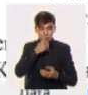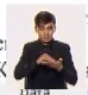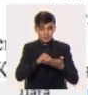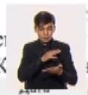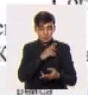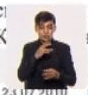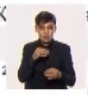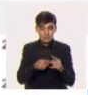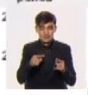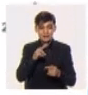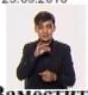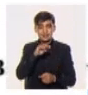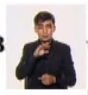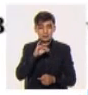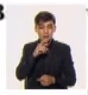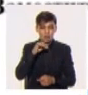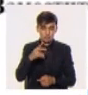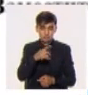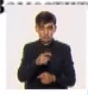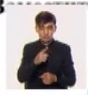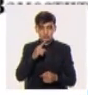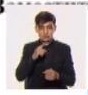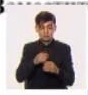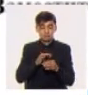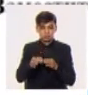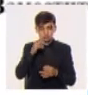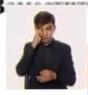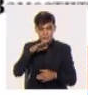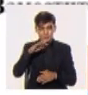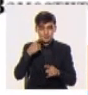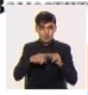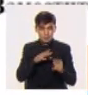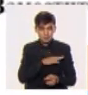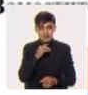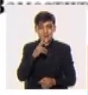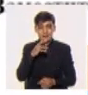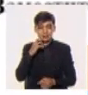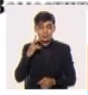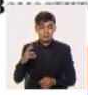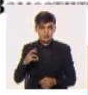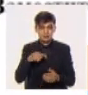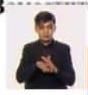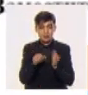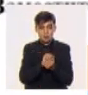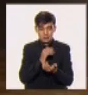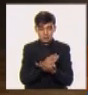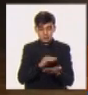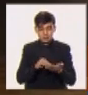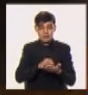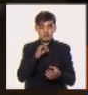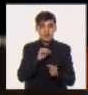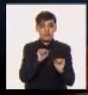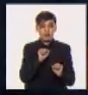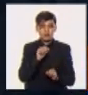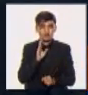но в этот период Зибихон находилась за границей. Это подтверждают документы из погранслужбы КНБ. Адвокат женщины говорит, увидев, что